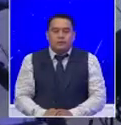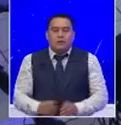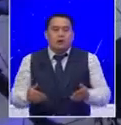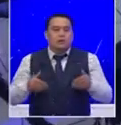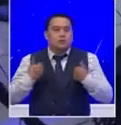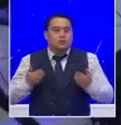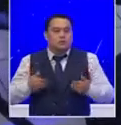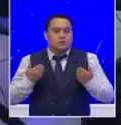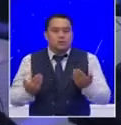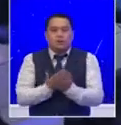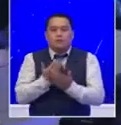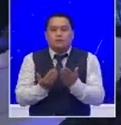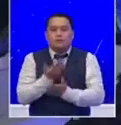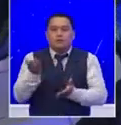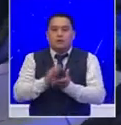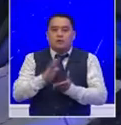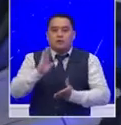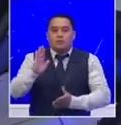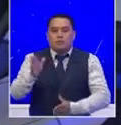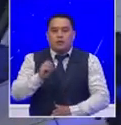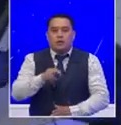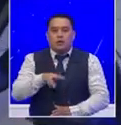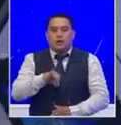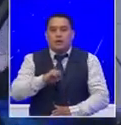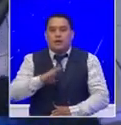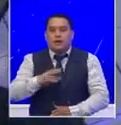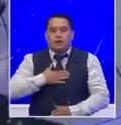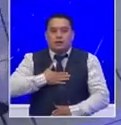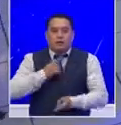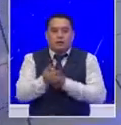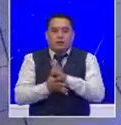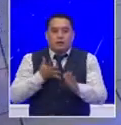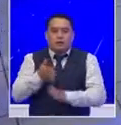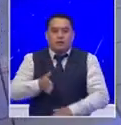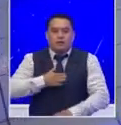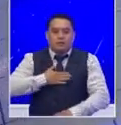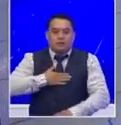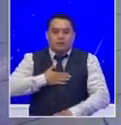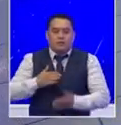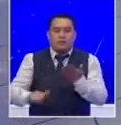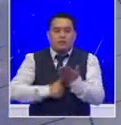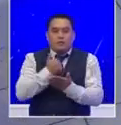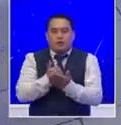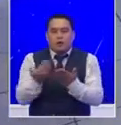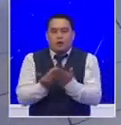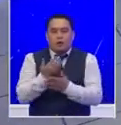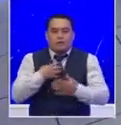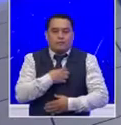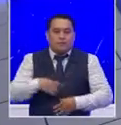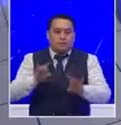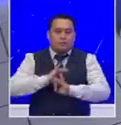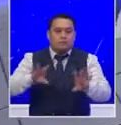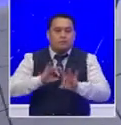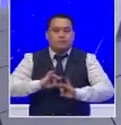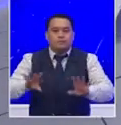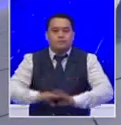Здравствуйте, время новостей на телеканале ЖТСУ. В студии я, Елеман Раймбеков, и сурдоперевод обеспечивает Марат Жумабеков. И в начале выпуска коротко о самом